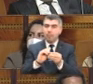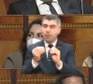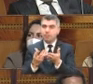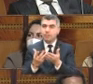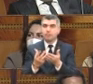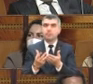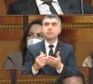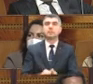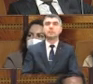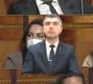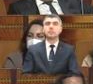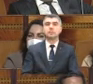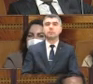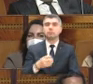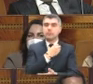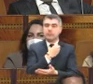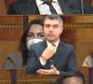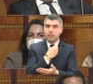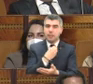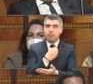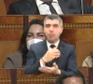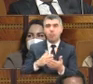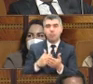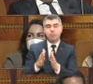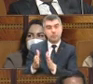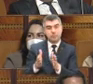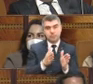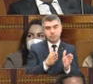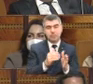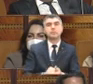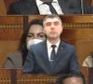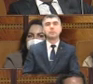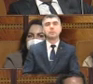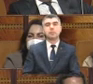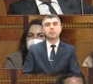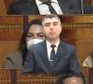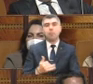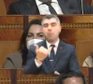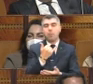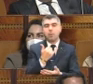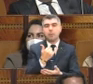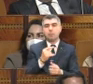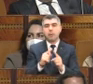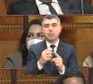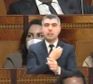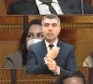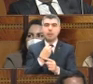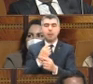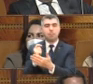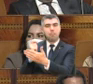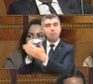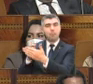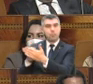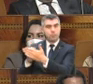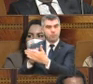الحال المستشفيات، وهذا غنمشيو مباشرة للمسألة ديال المصحات السيد الوزير، اللي